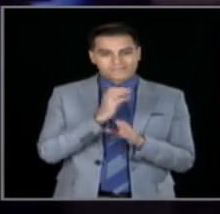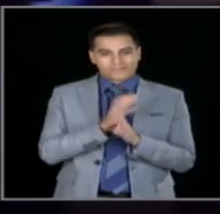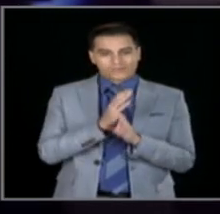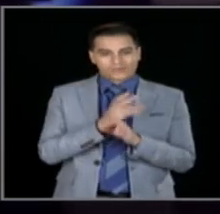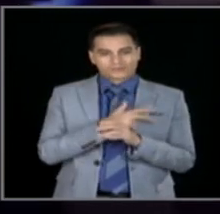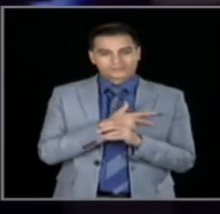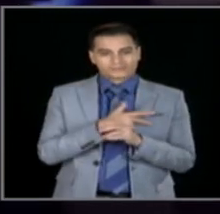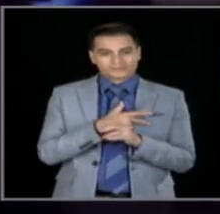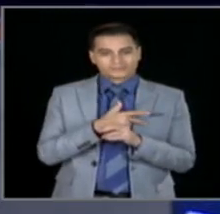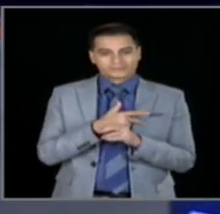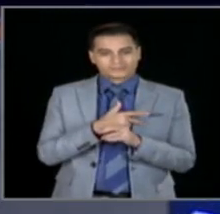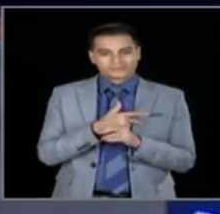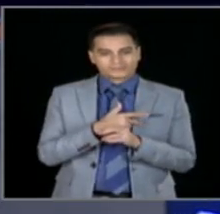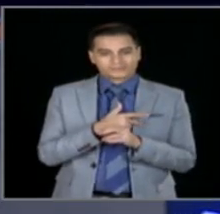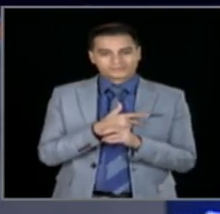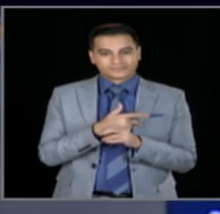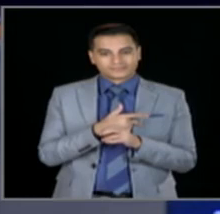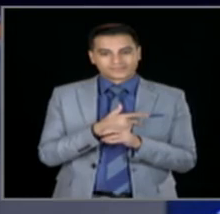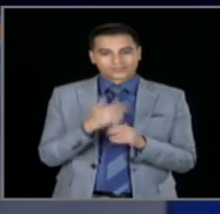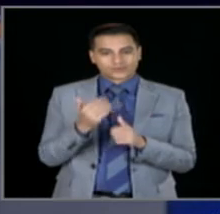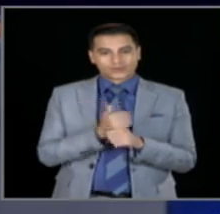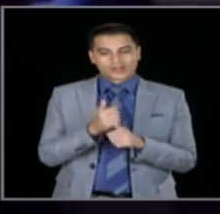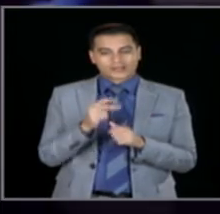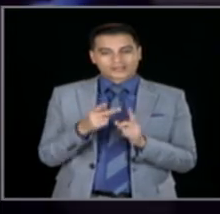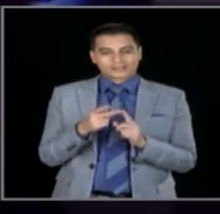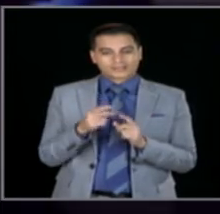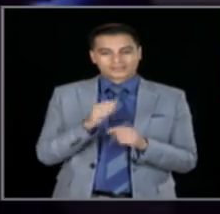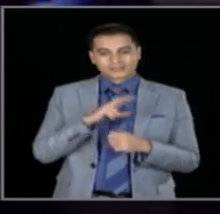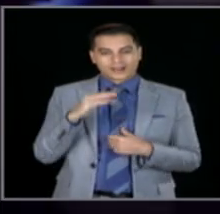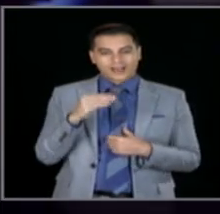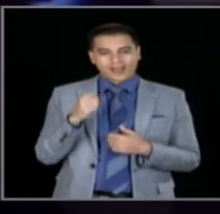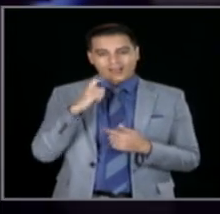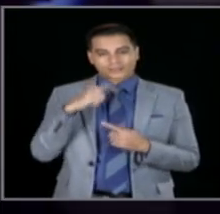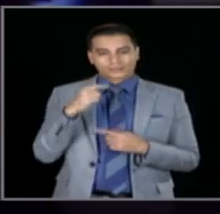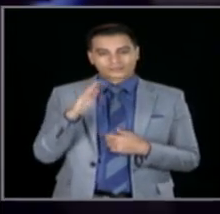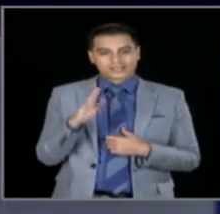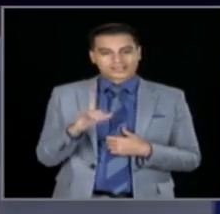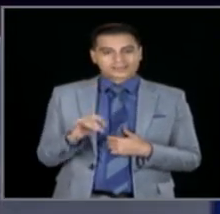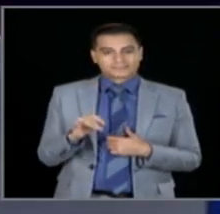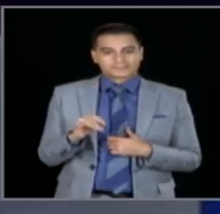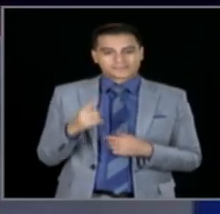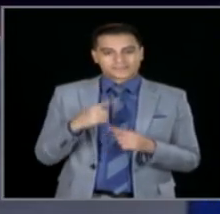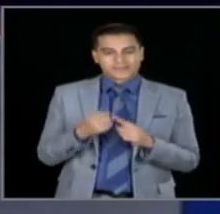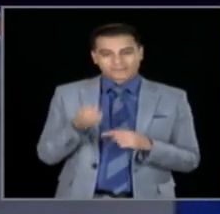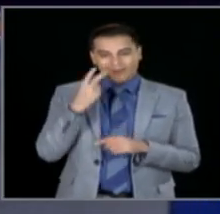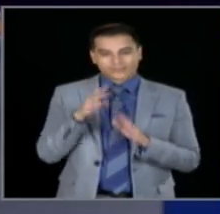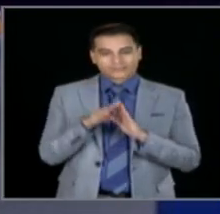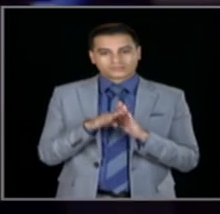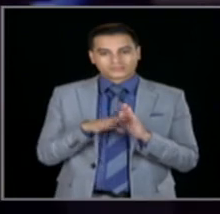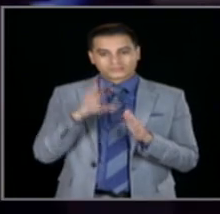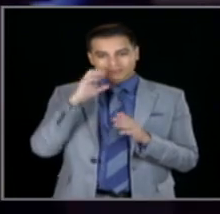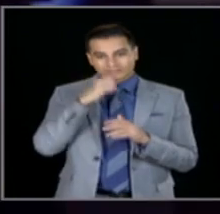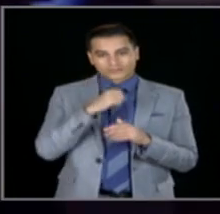الزوجه الثانيه من هو مخرج فيلم الزوجه التانيه صلاح ابو سيف مين اللي قال لي في التنظيم